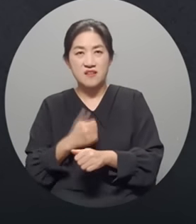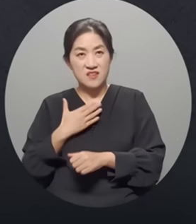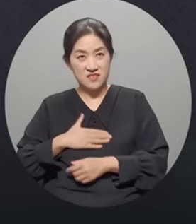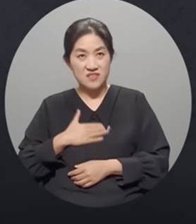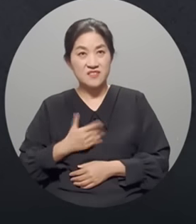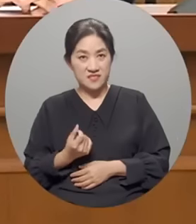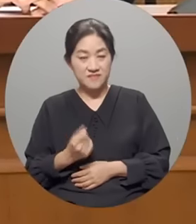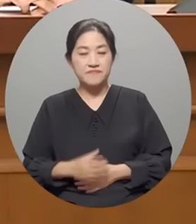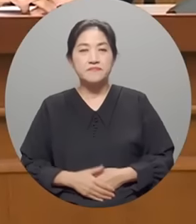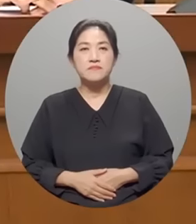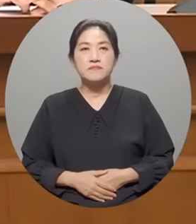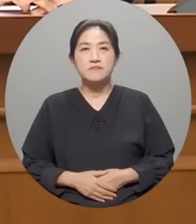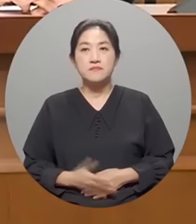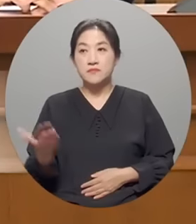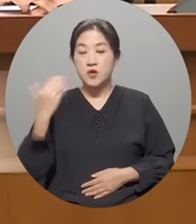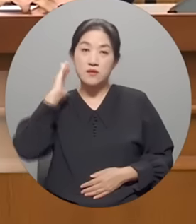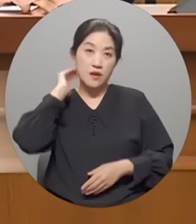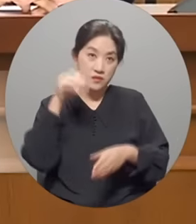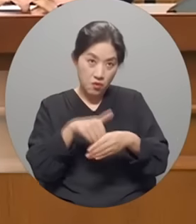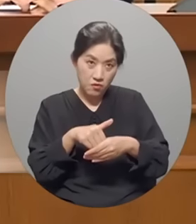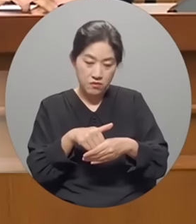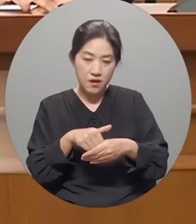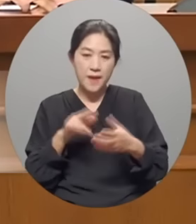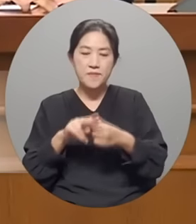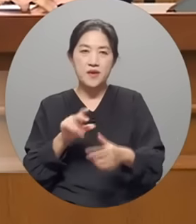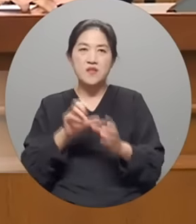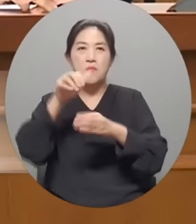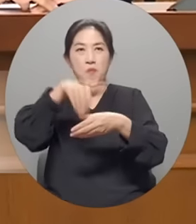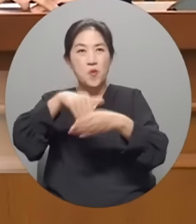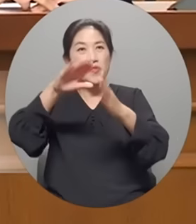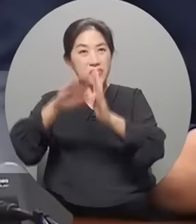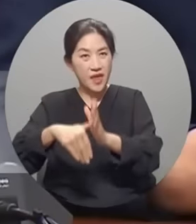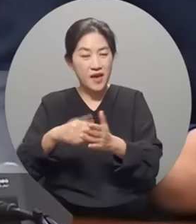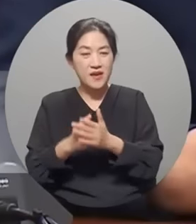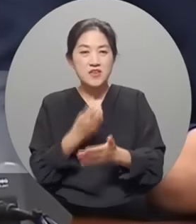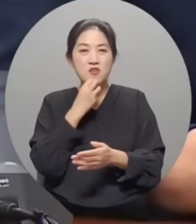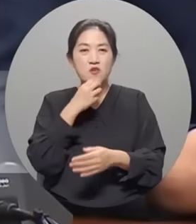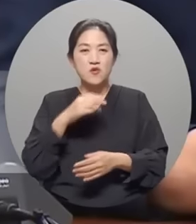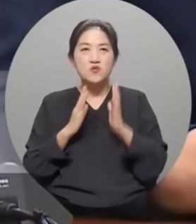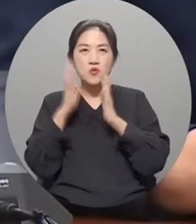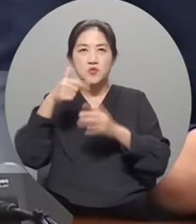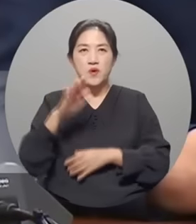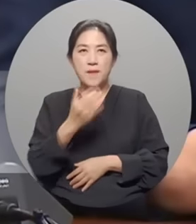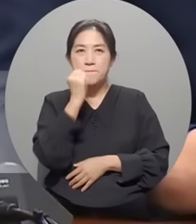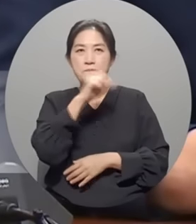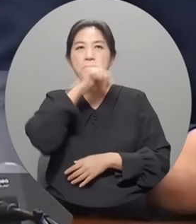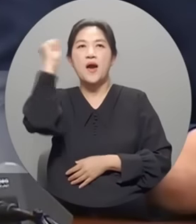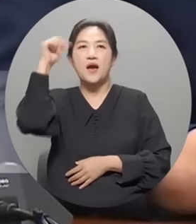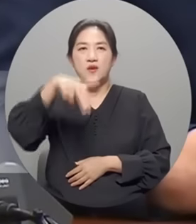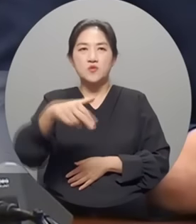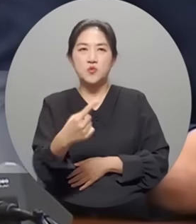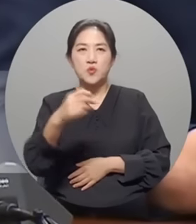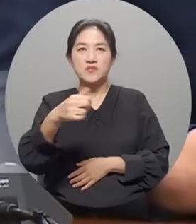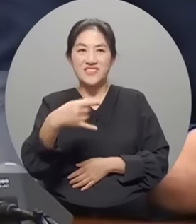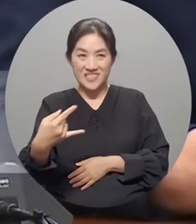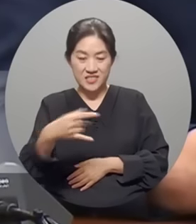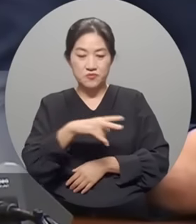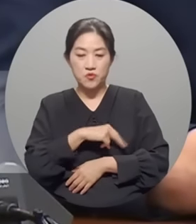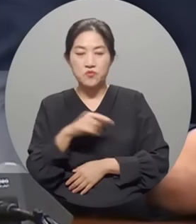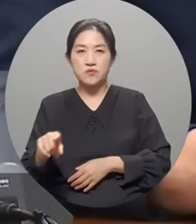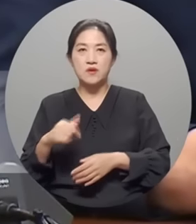알지. 지난 대선과 함께 치러진 재보궐선거 당시 서울 서초 갑에 출마해 당선된 조은희 의원도